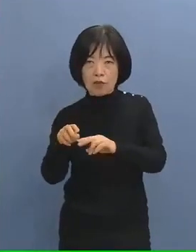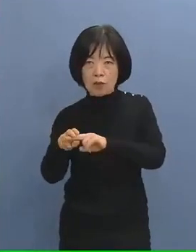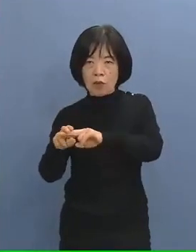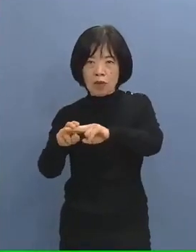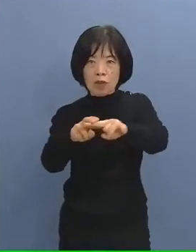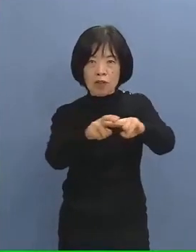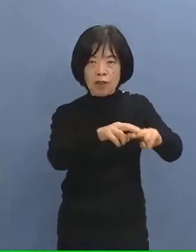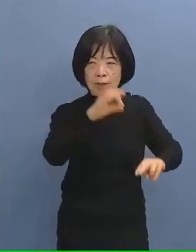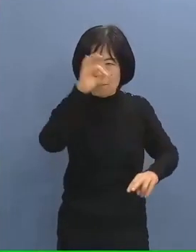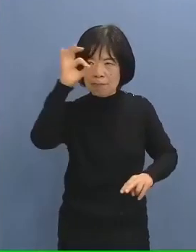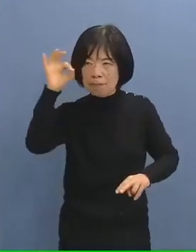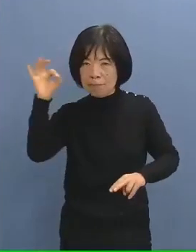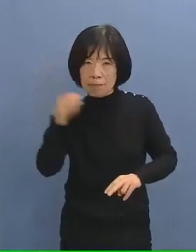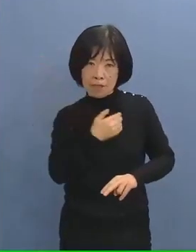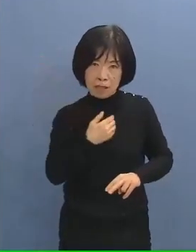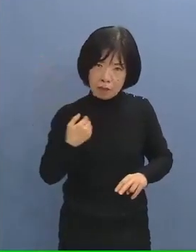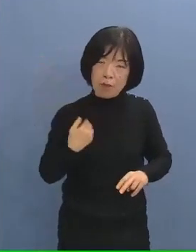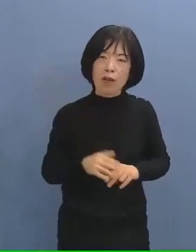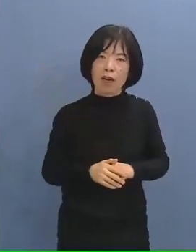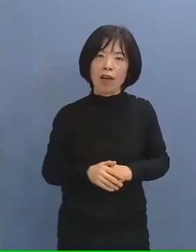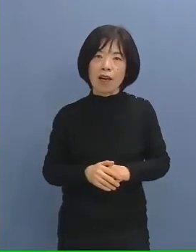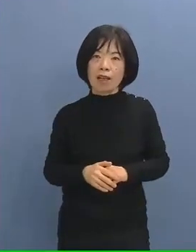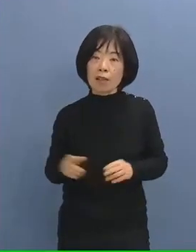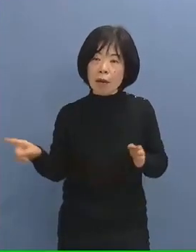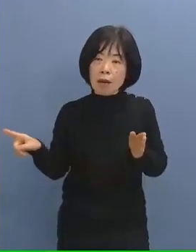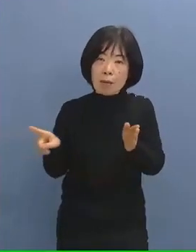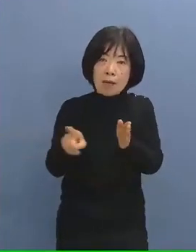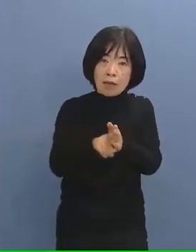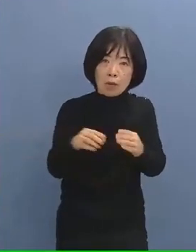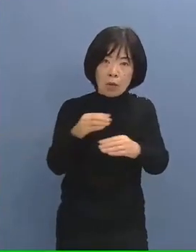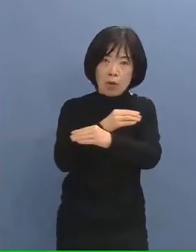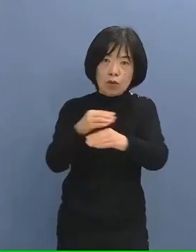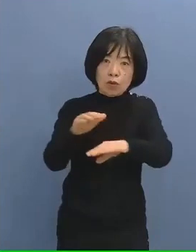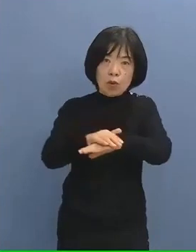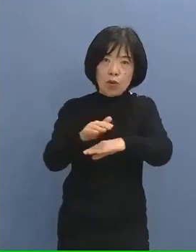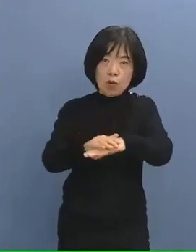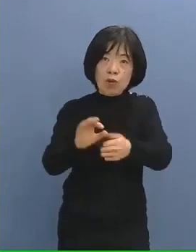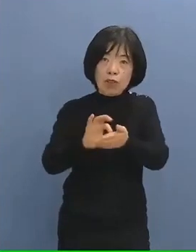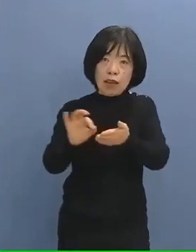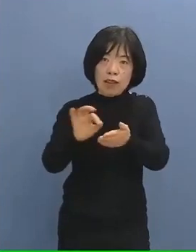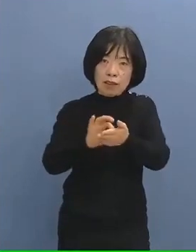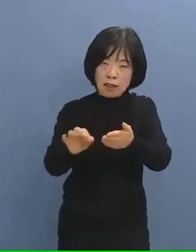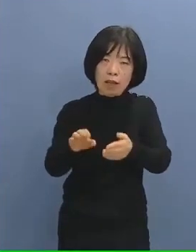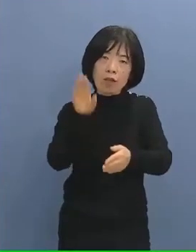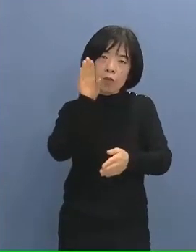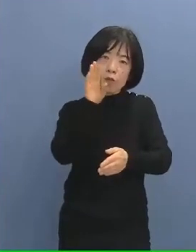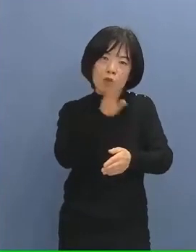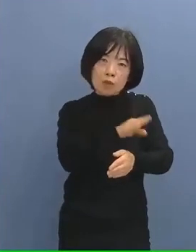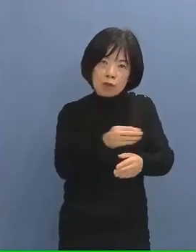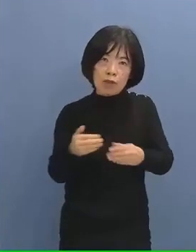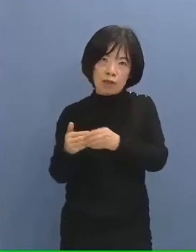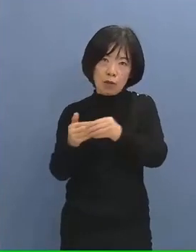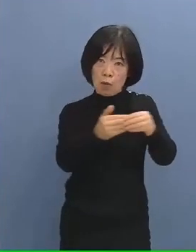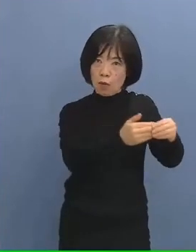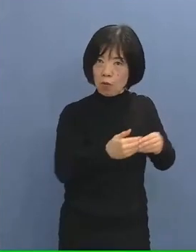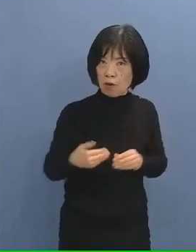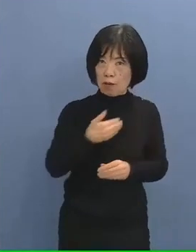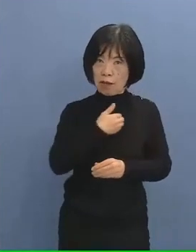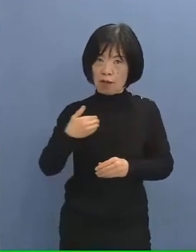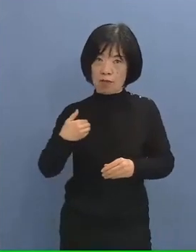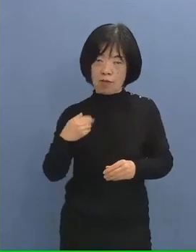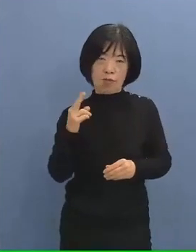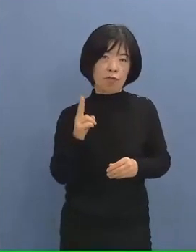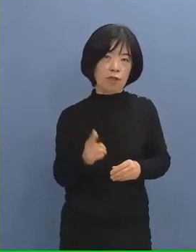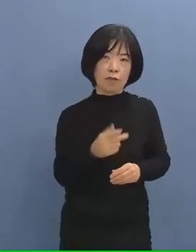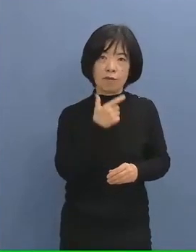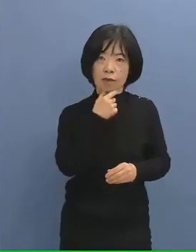既存の交通体系の中でどう来ていただけるのかとか、そういったこともこれから考えていきたいなと思ってますし、何